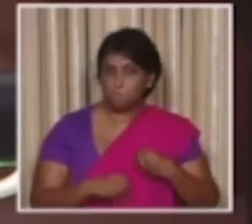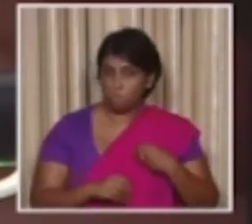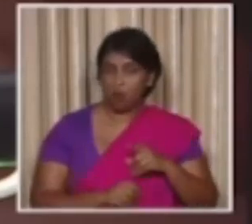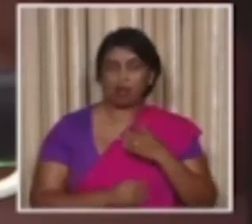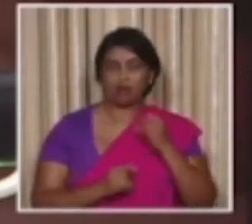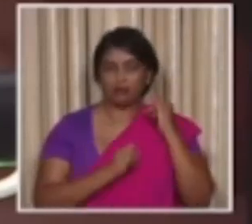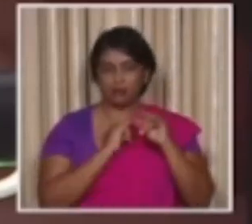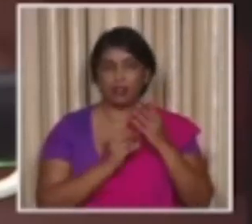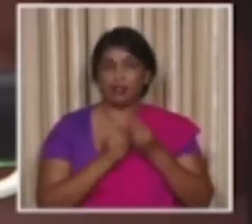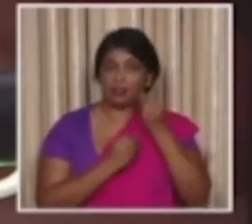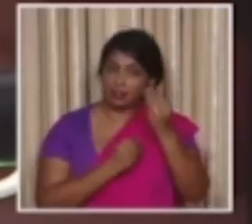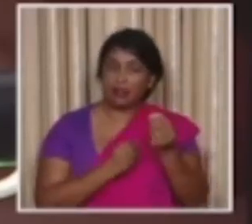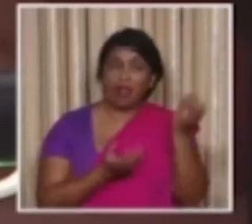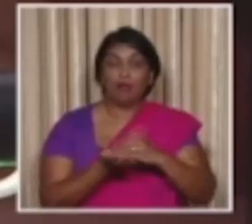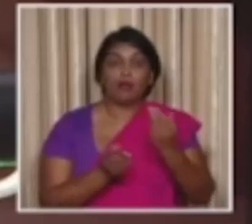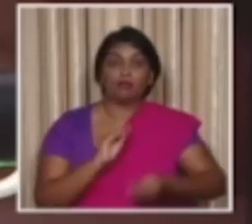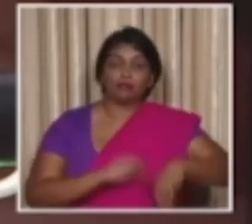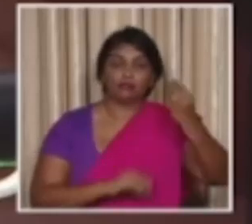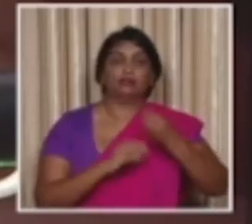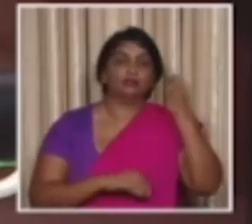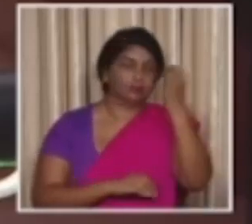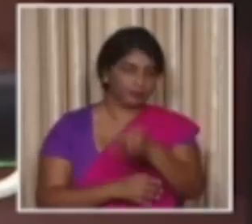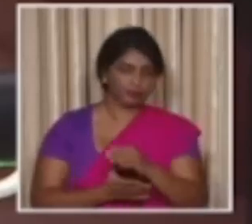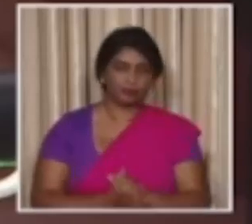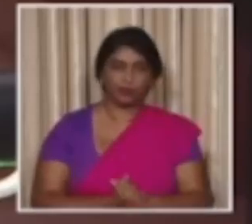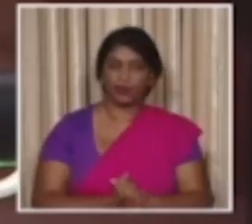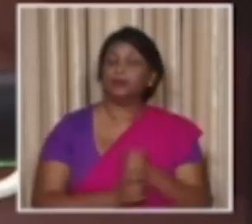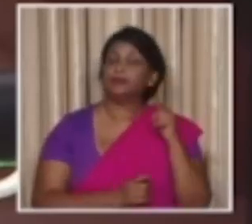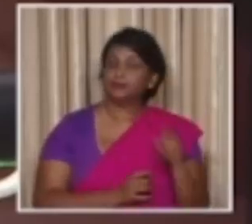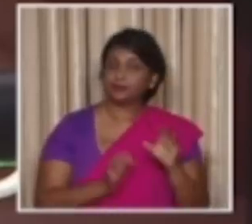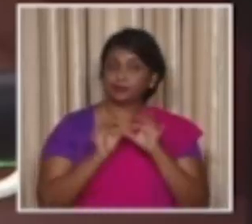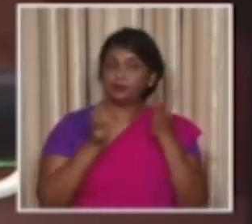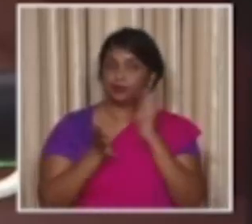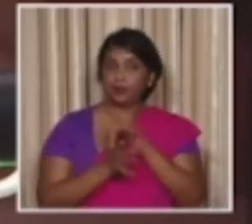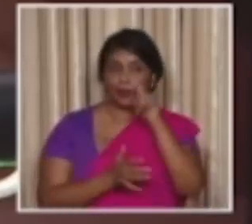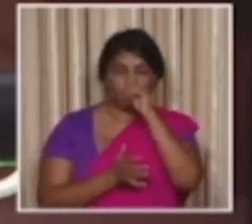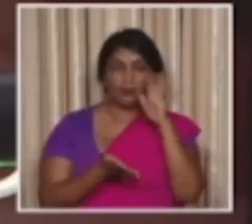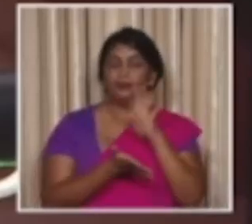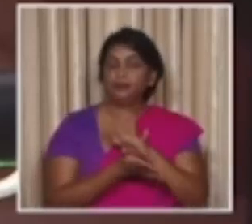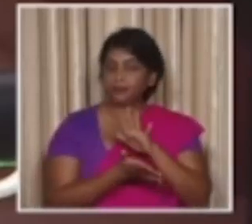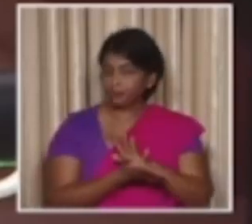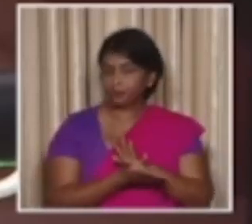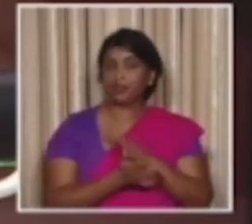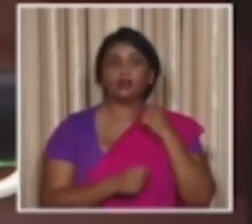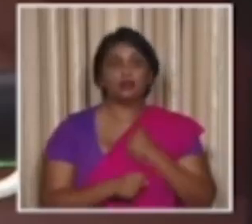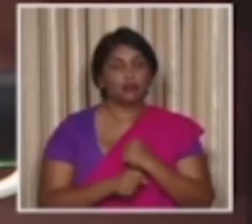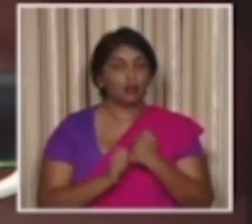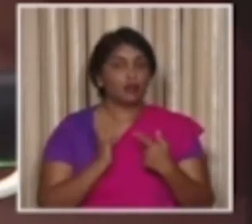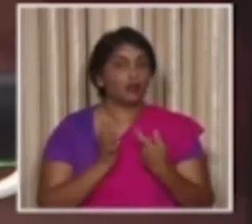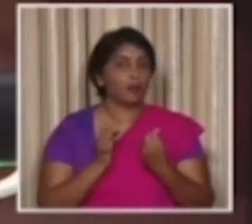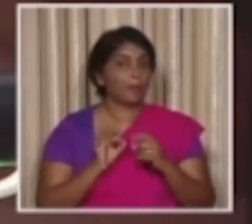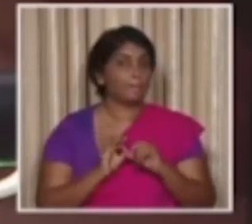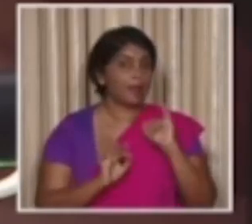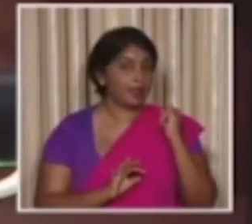එල්ල වෙනවා. ඒක දීලා නැවත මිල වැඩි කරලා එම සමාගමට ලබා දුන්නා. එම ස්ටිකරේ ව්‍යාජ ලෙස මුද්‍රණය කිරීමෙන් රජයට රුපියල්